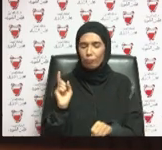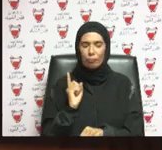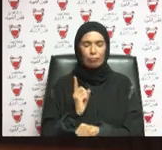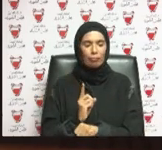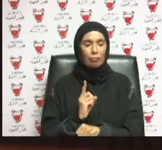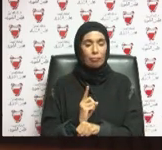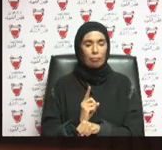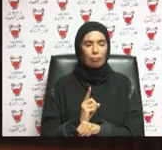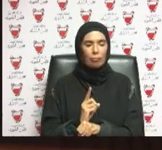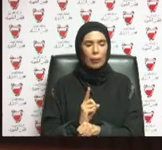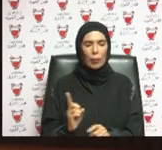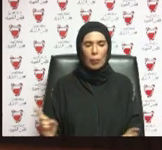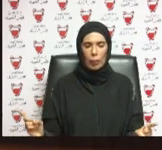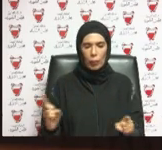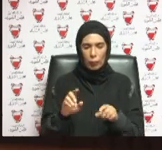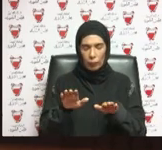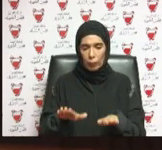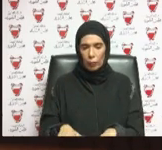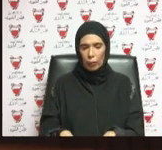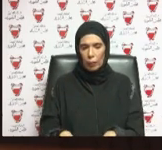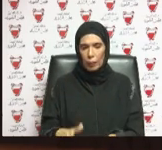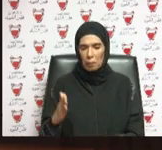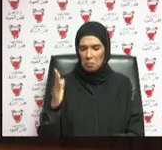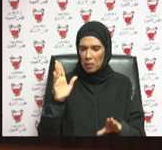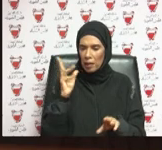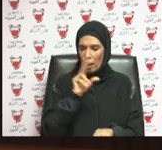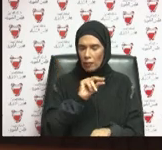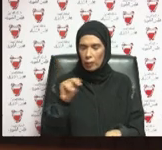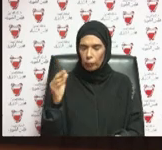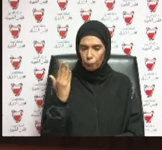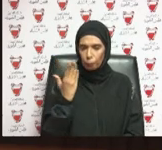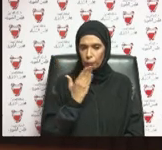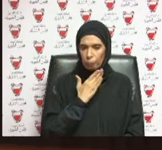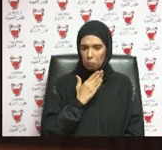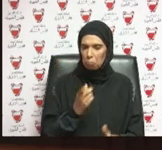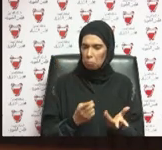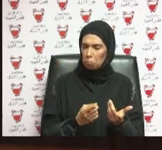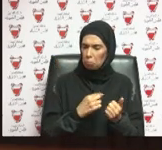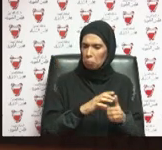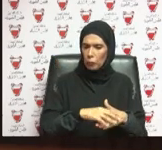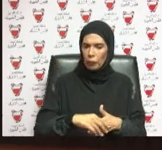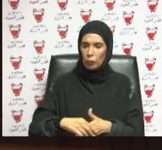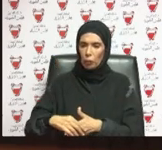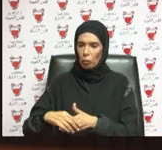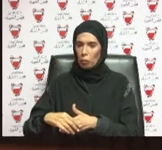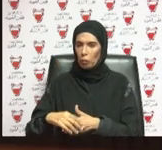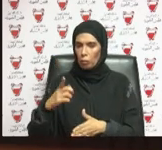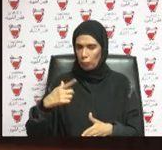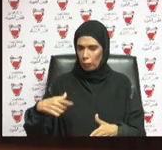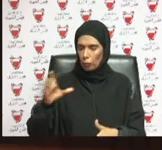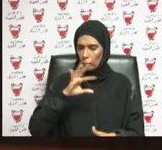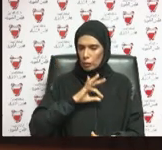المحنك الذي حول مجلسه المضياف إلى مدرسة تقدم الإرشادات القيمة لتكون في صالح